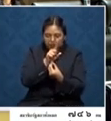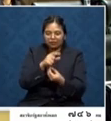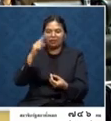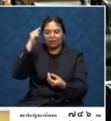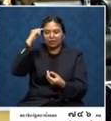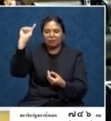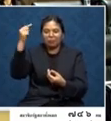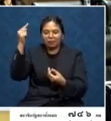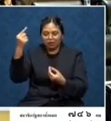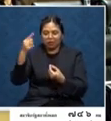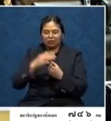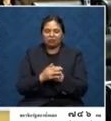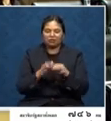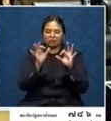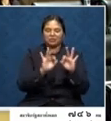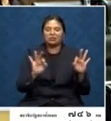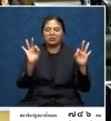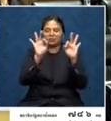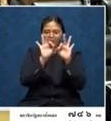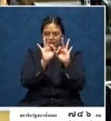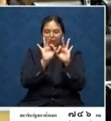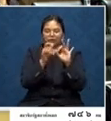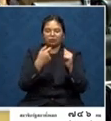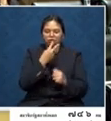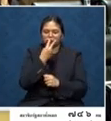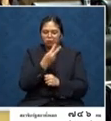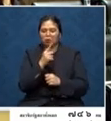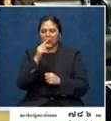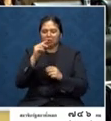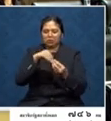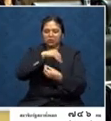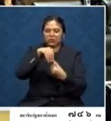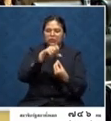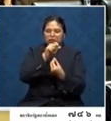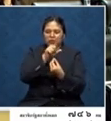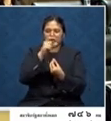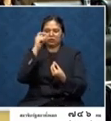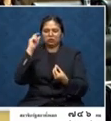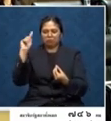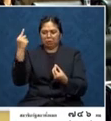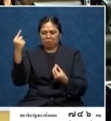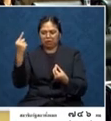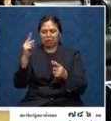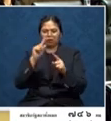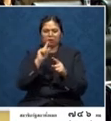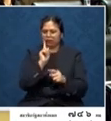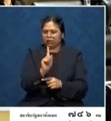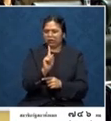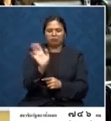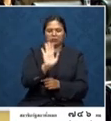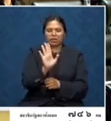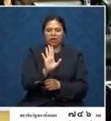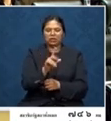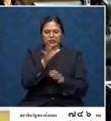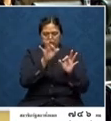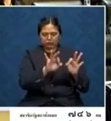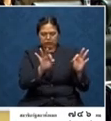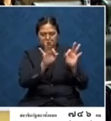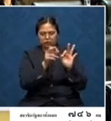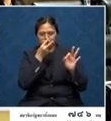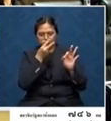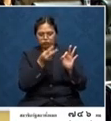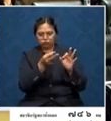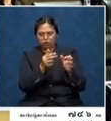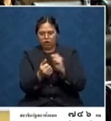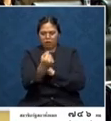าะมิติของการพัฒนาอุตสาหกรรมเศรษฐกิจสร้างสรรค์เพียงอย่างเดียวแต่เราต้องดูพูดถึงการสร้างซอฟต์พาวเวอร์ที่ให้มี